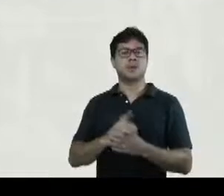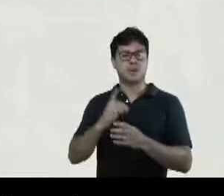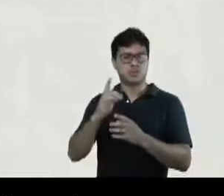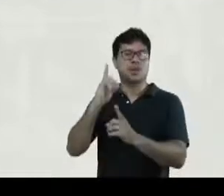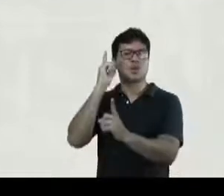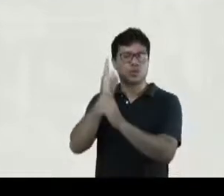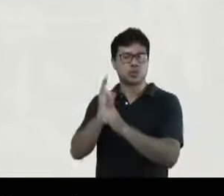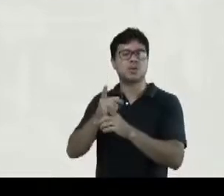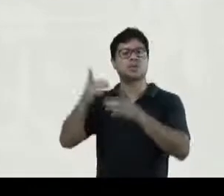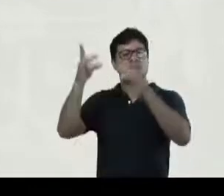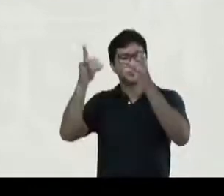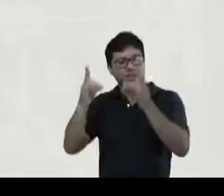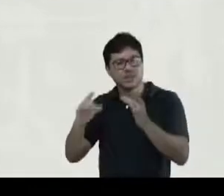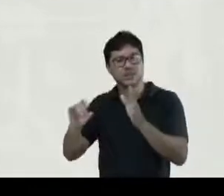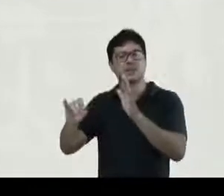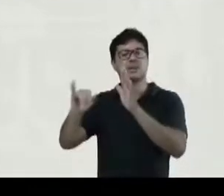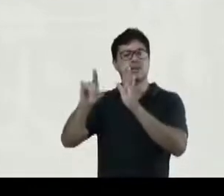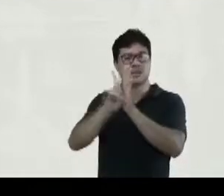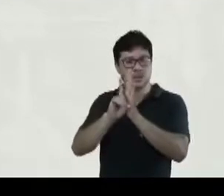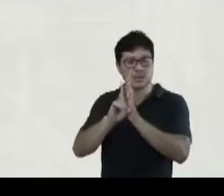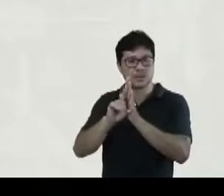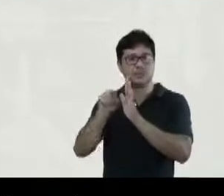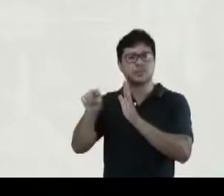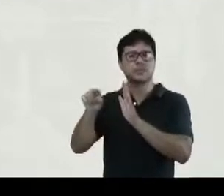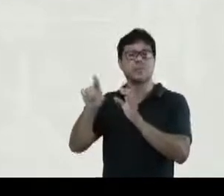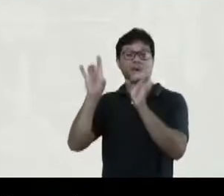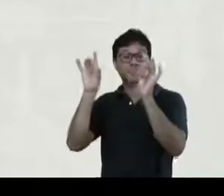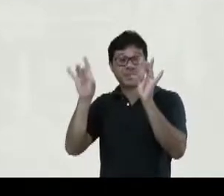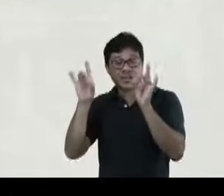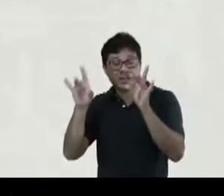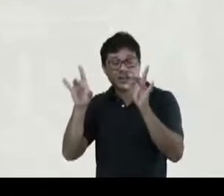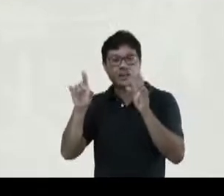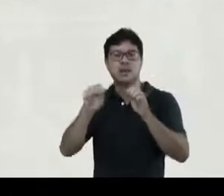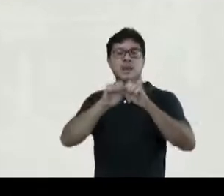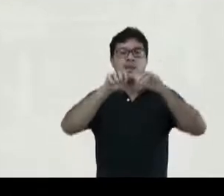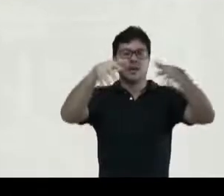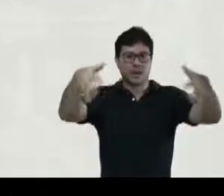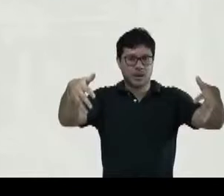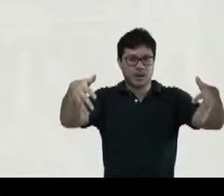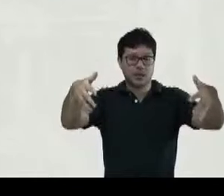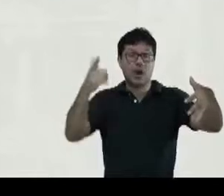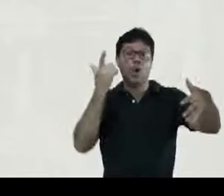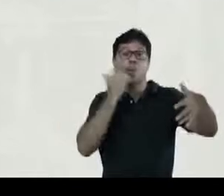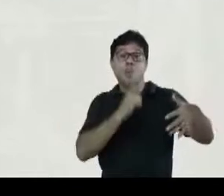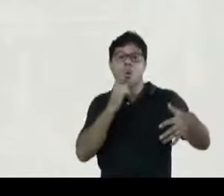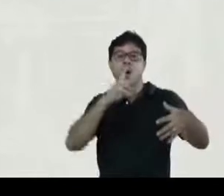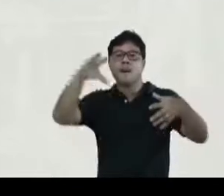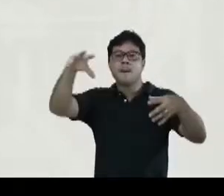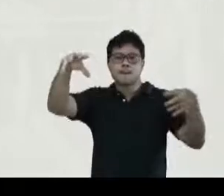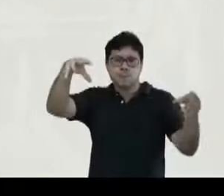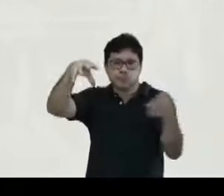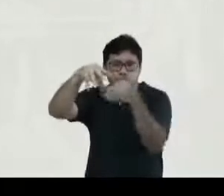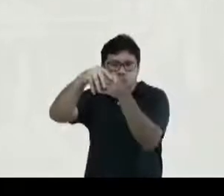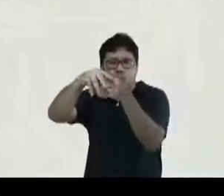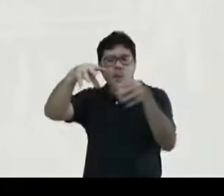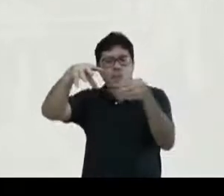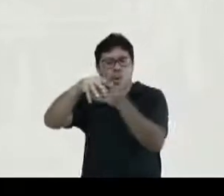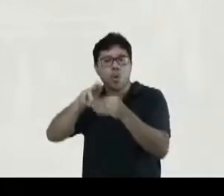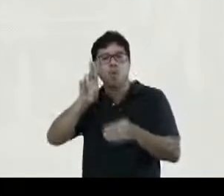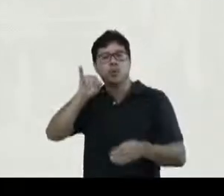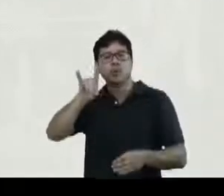dieser klar durch eine Normnummer definierten, maschinenlesbaren Informationseinheit zu